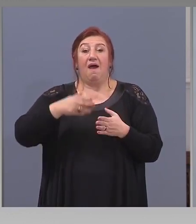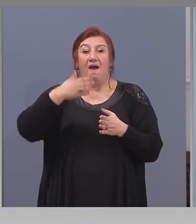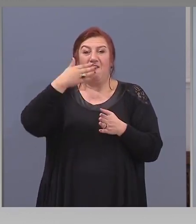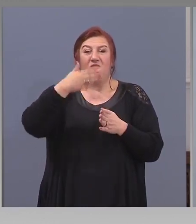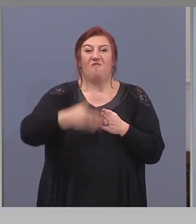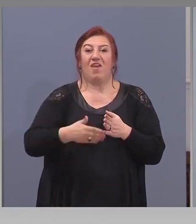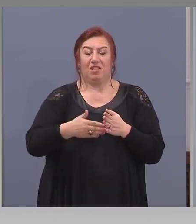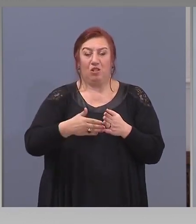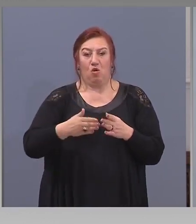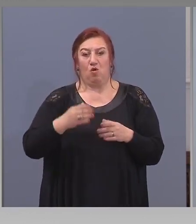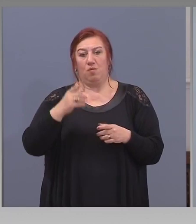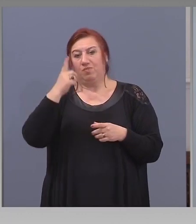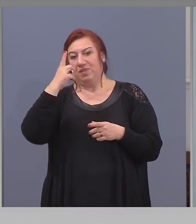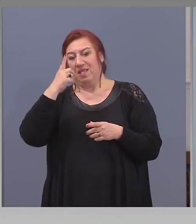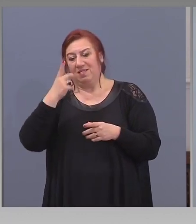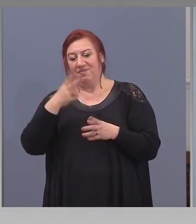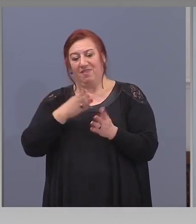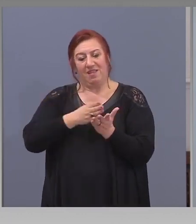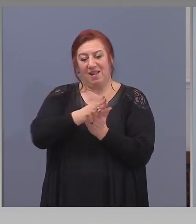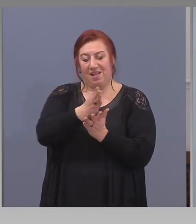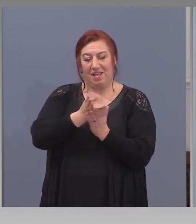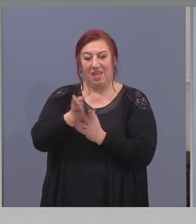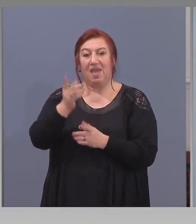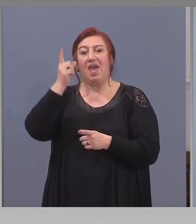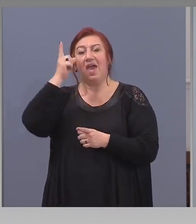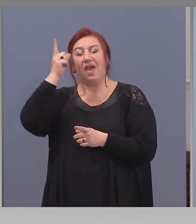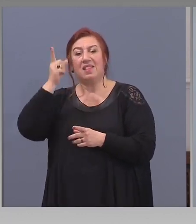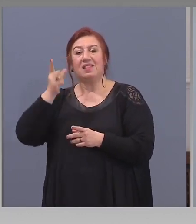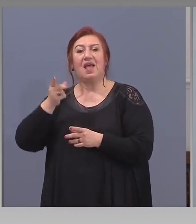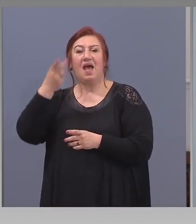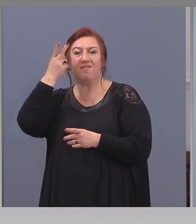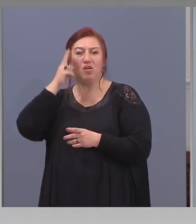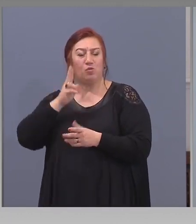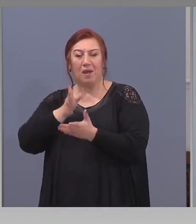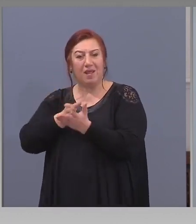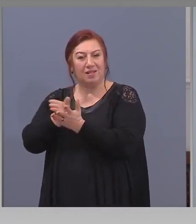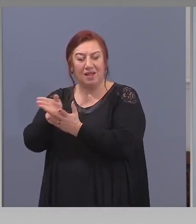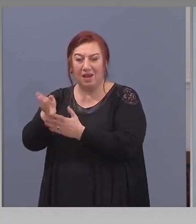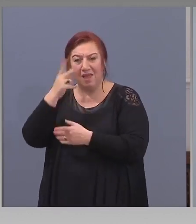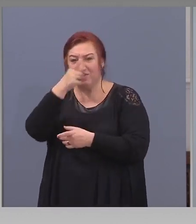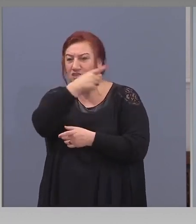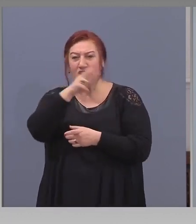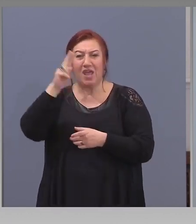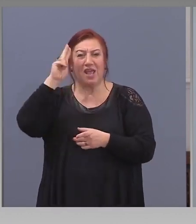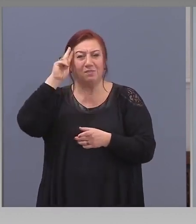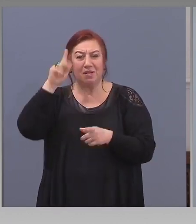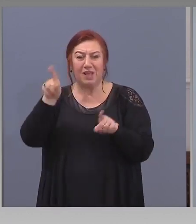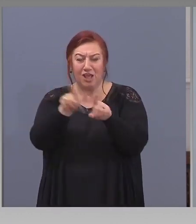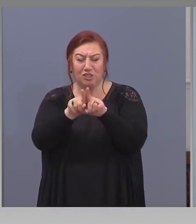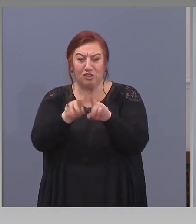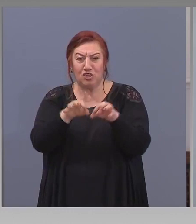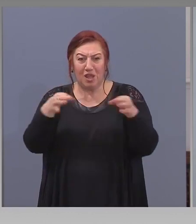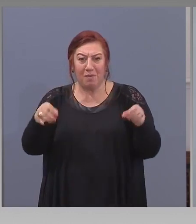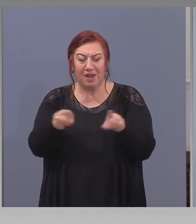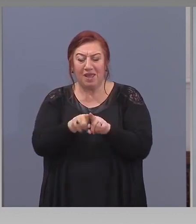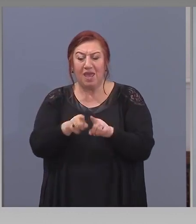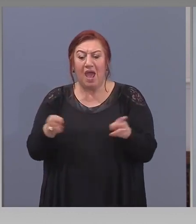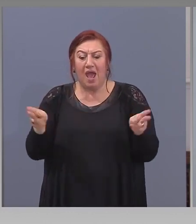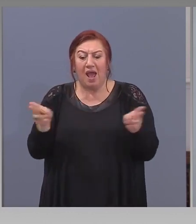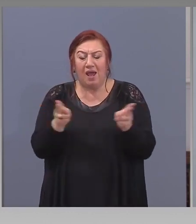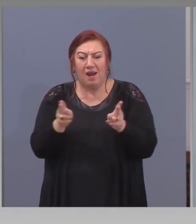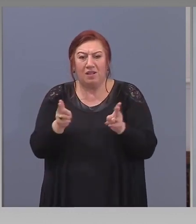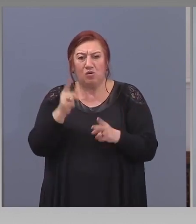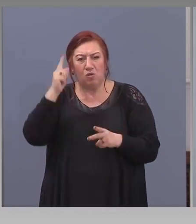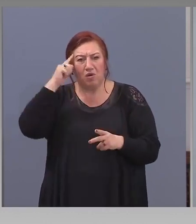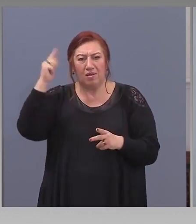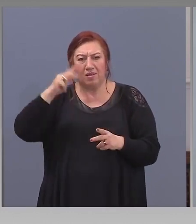която тръгна Великобритания, но от няколко дена, виждате, изпълни всички наши мерки в рамките на дни. Видяхте.